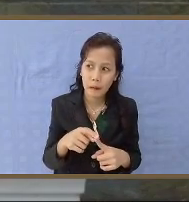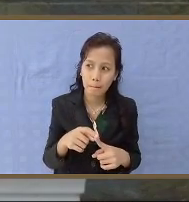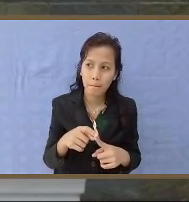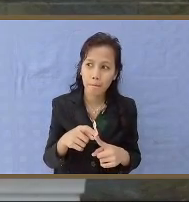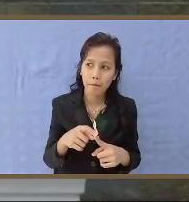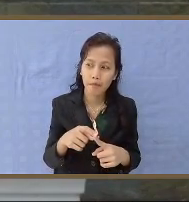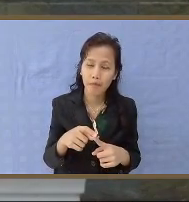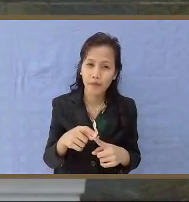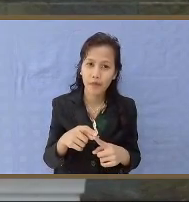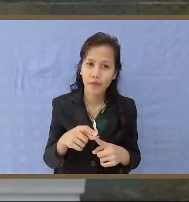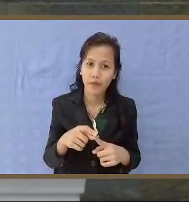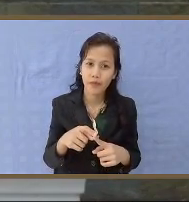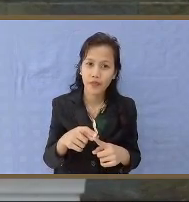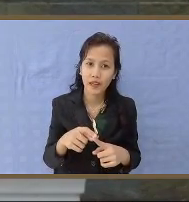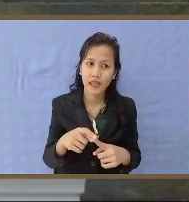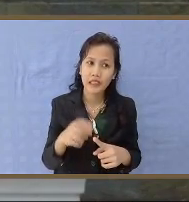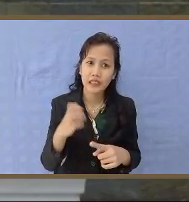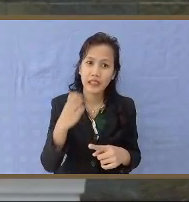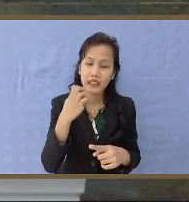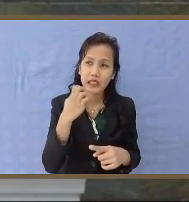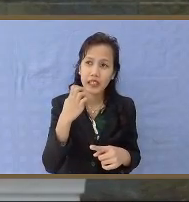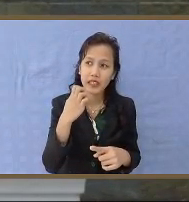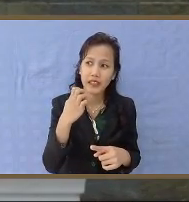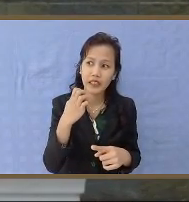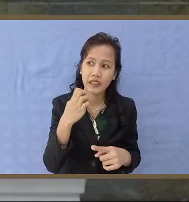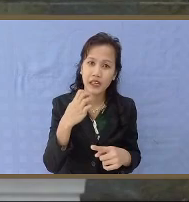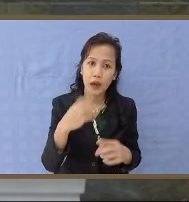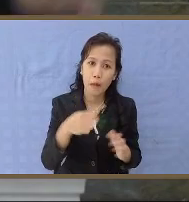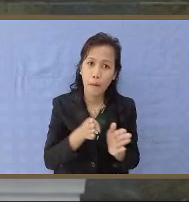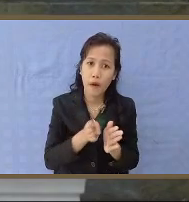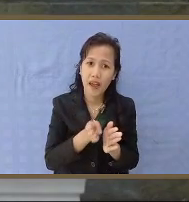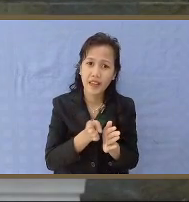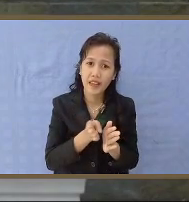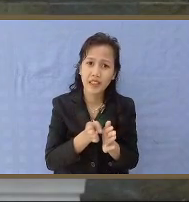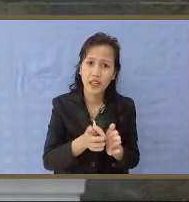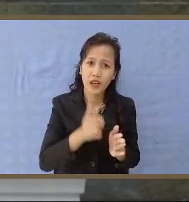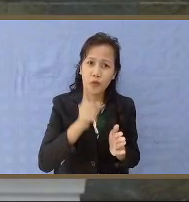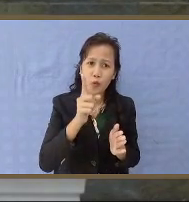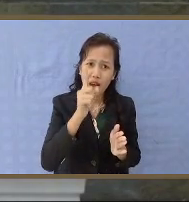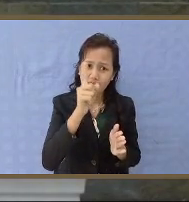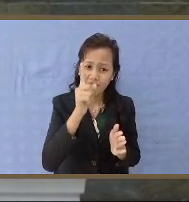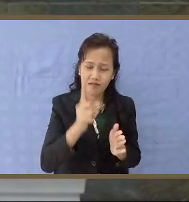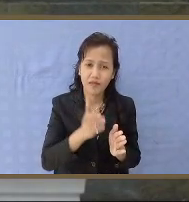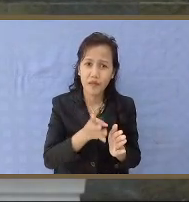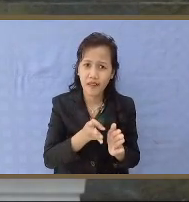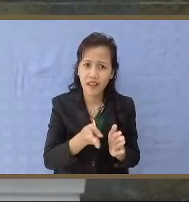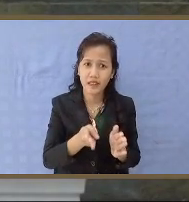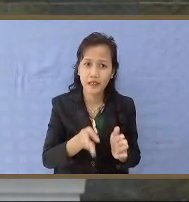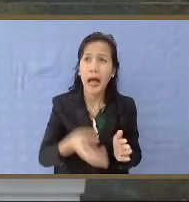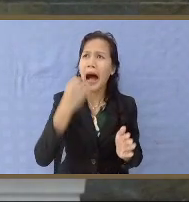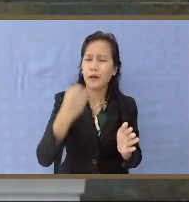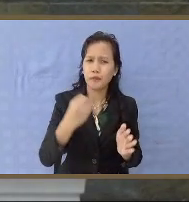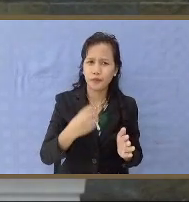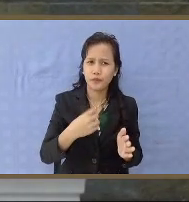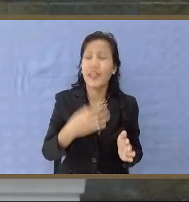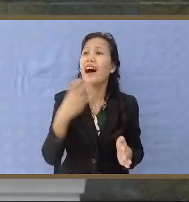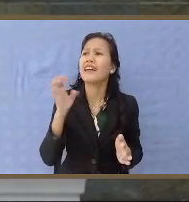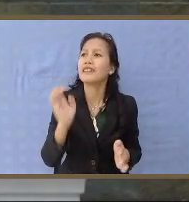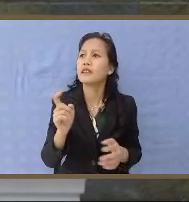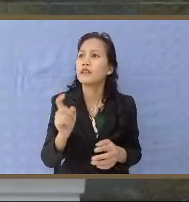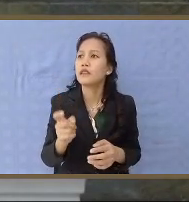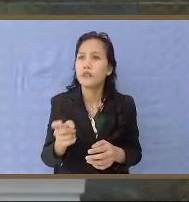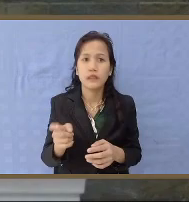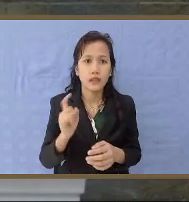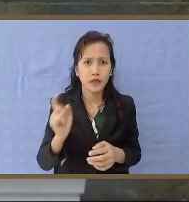isang pirasong tinapay na may palamang ito, nagmamadali tayong umalis na papasok sa trabaho. Nakikita nyo kung gaano tayo